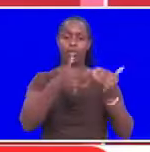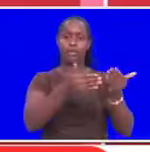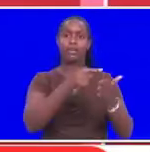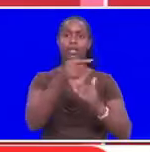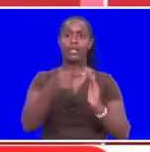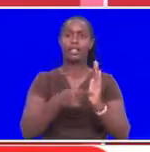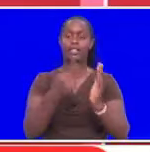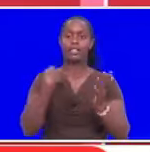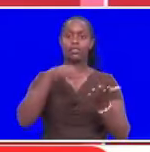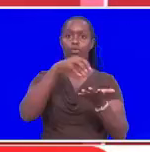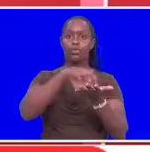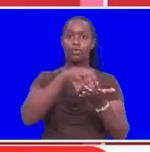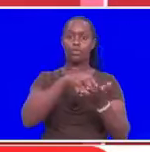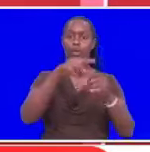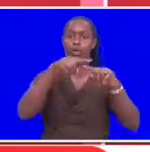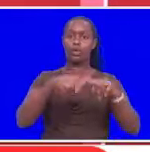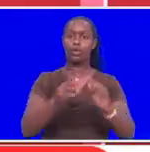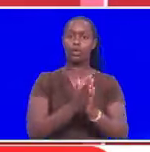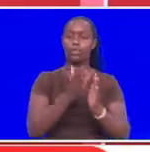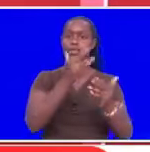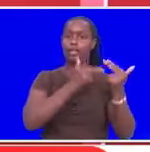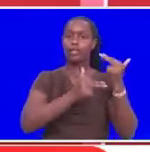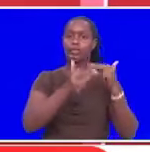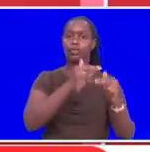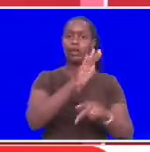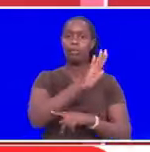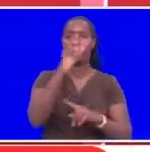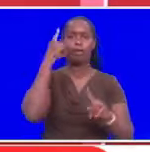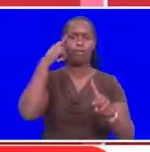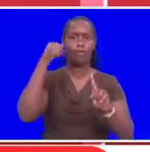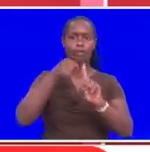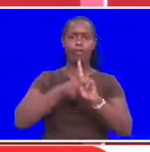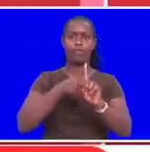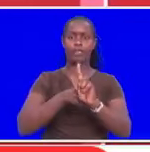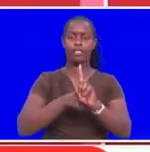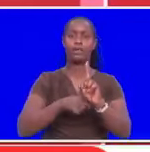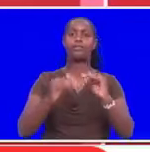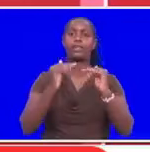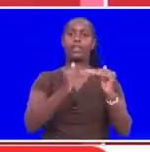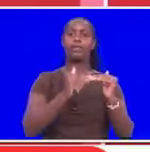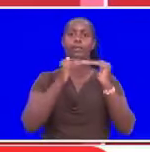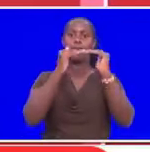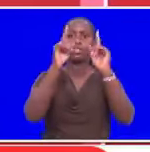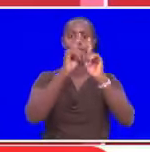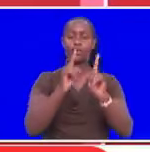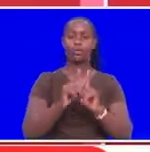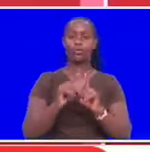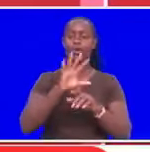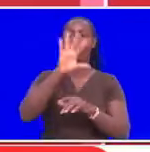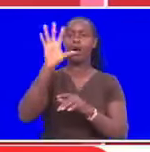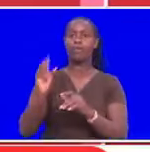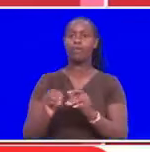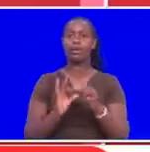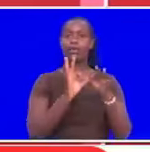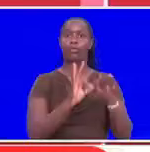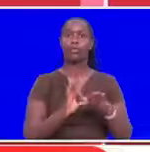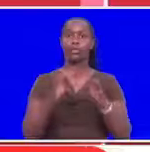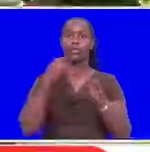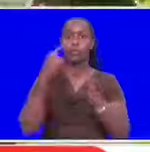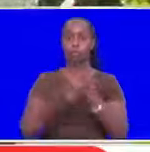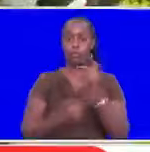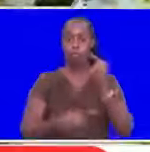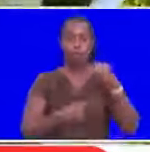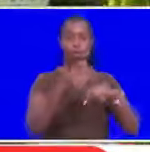kutokana na historia yake ya kupigania demokrasia na umoja wa Afrika, na kusema kuwa ushindi wa Odinga ni ushindi kwa Kenya.